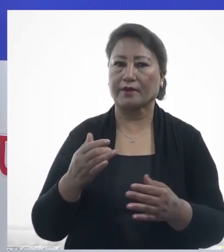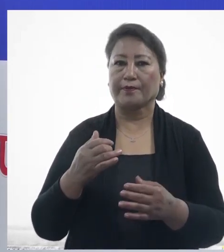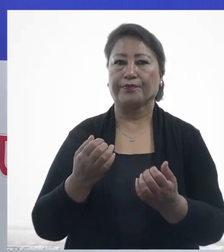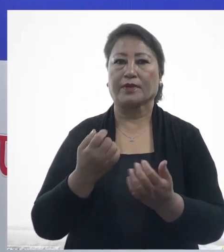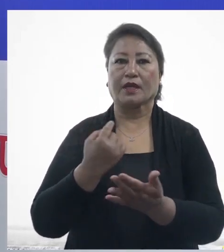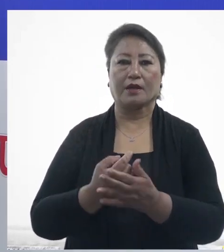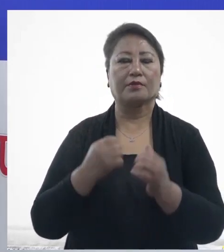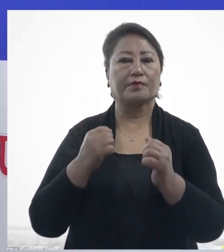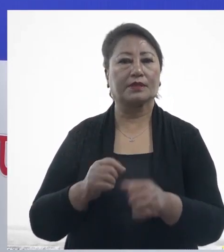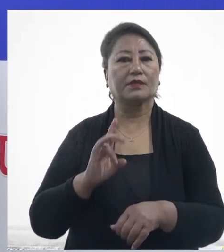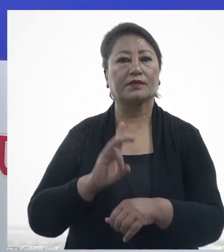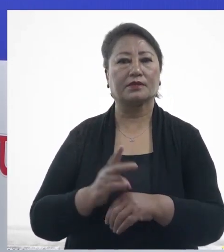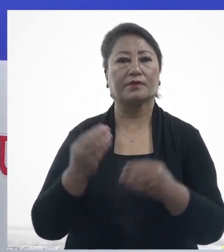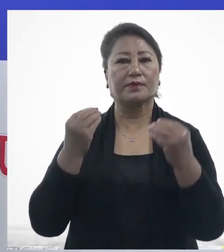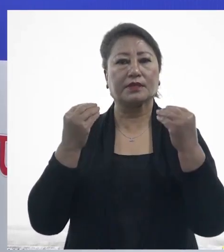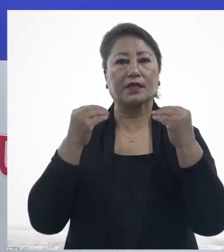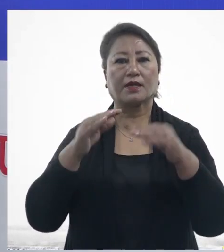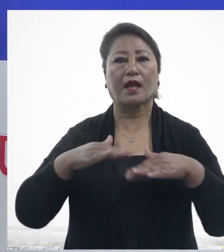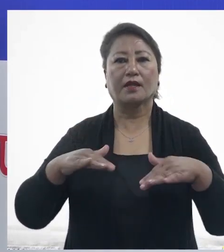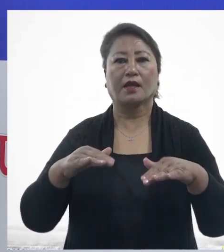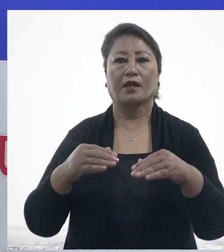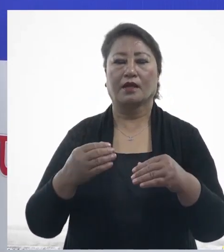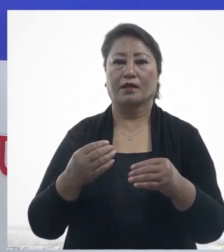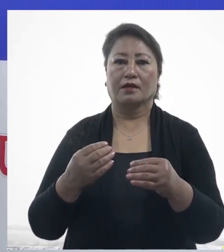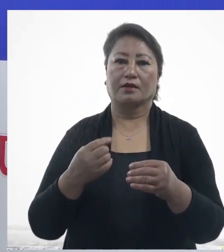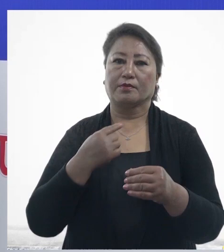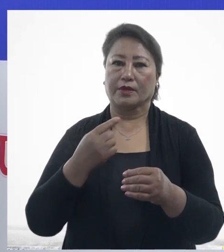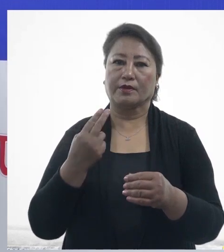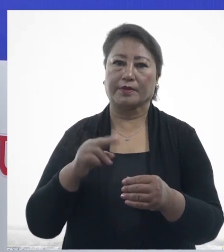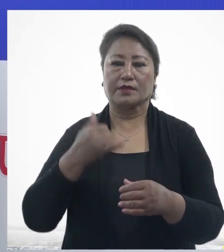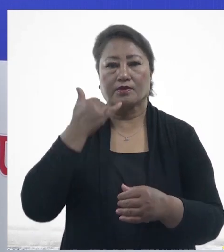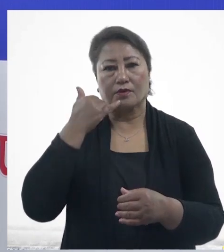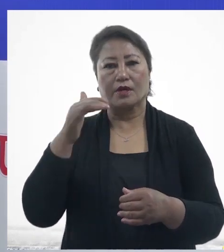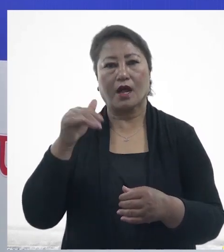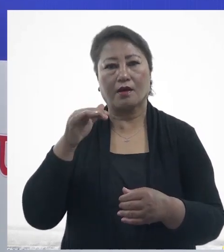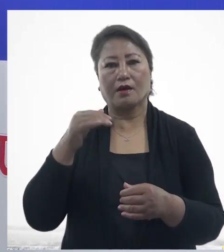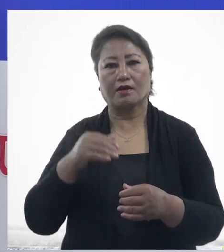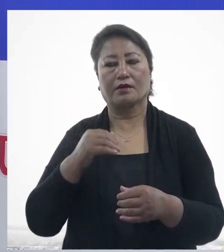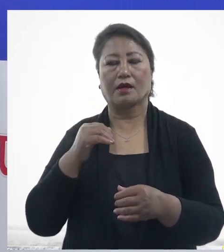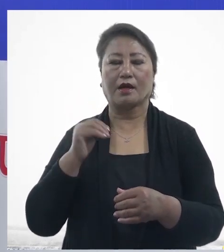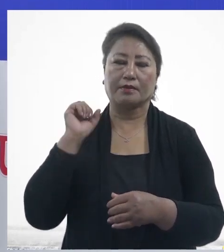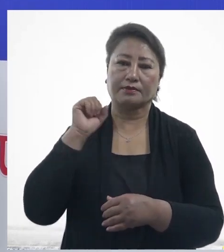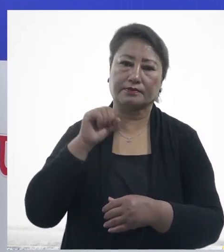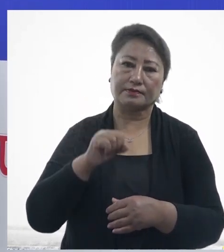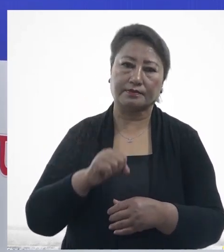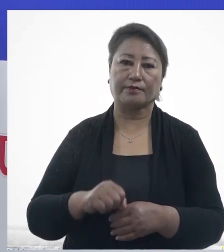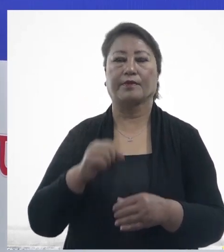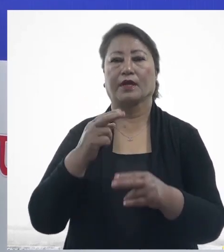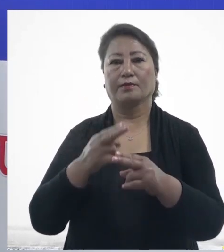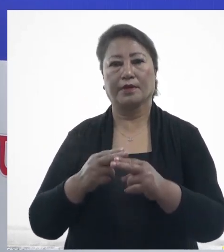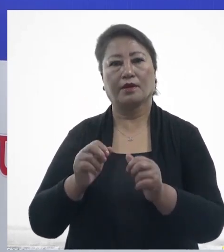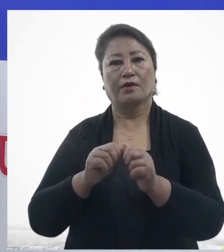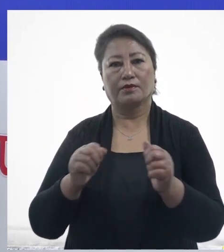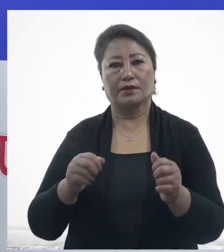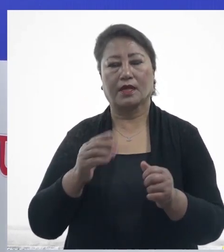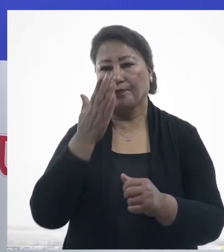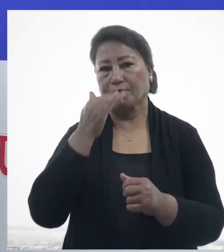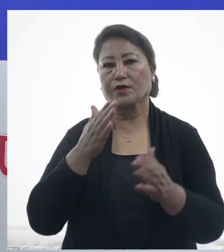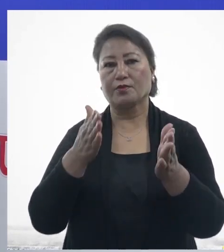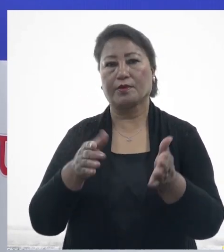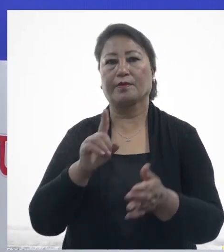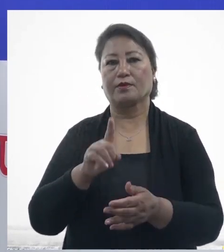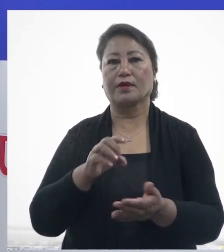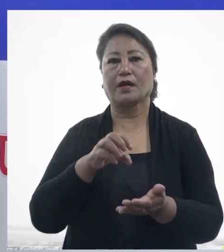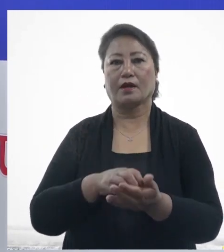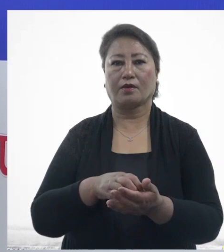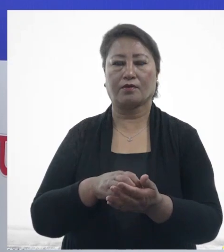बसेर केही सिप सिक्ने एउटा आधार हजुरले दिनु पर्यो भनेर कति संस्थाले फोन गरेपछि हामीले चाहिँ सकि नसकी आफ्नो स्रोत साथीले जे जति भ्याउँछ किर्तिपुरमा पनि हामीले एउटा अर्को एउटा ठाउँ